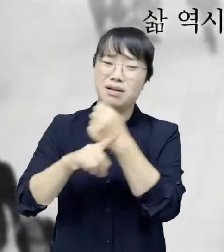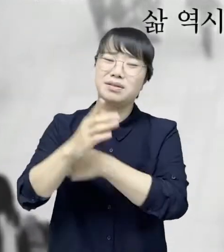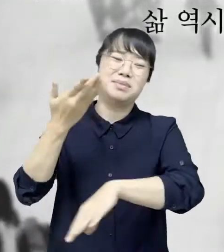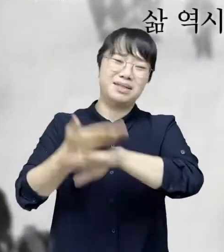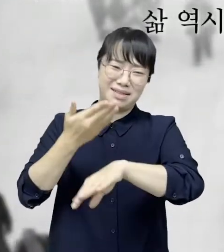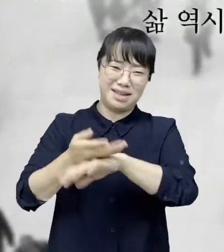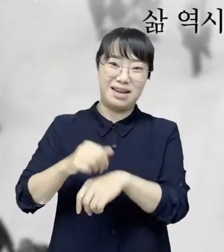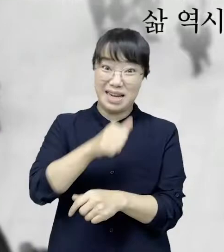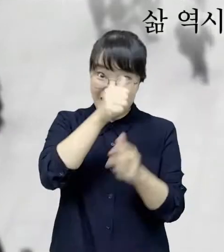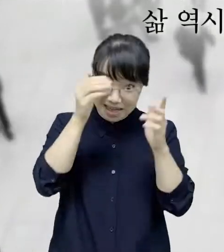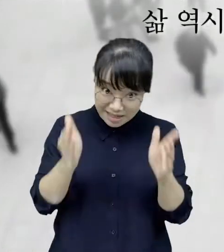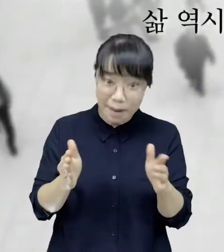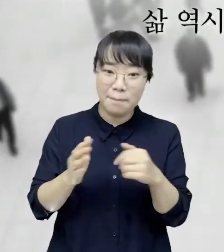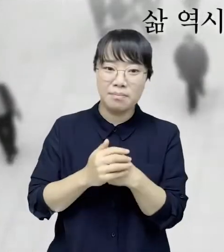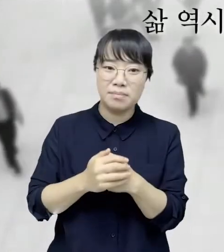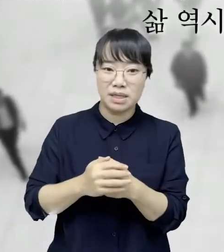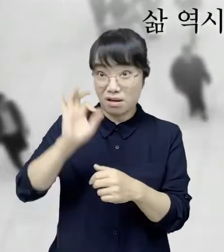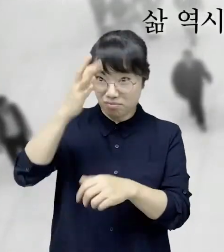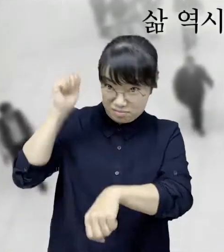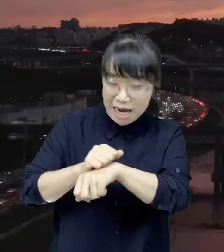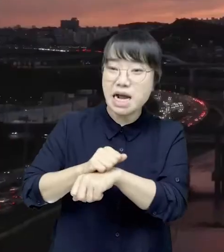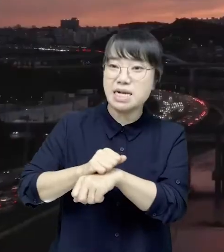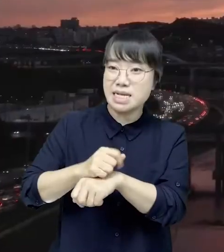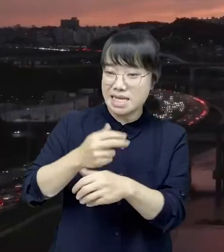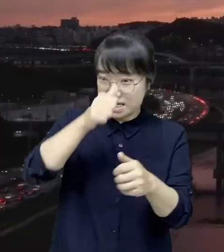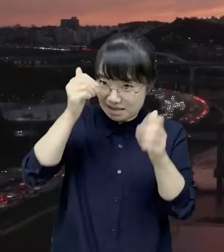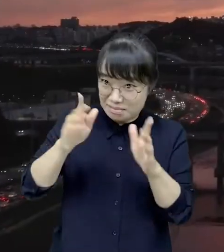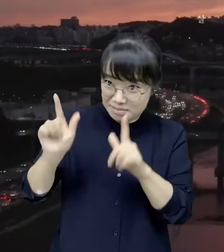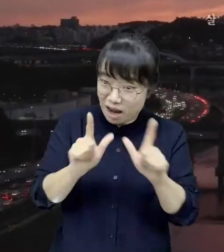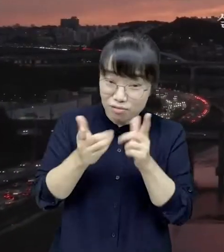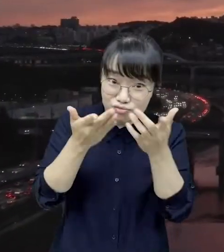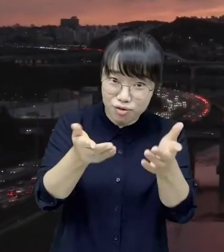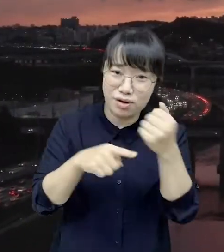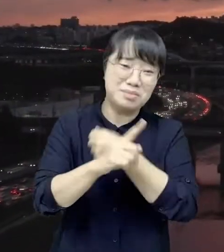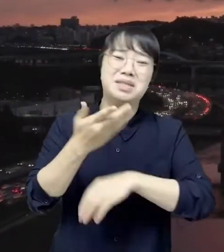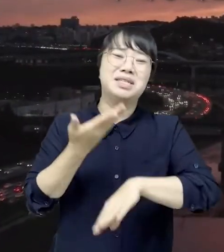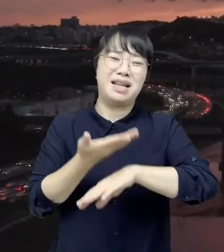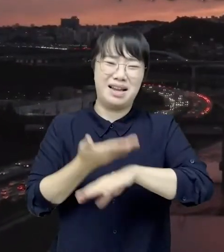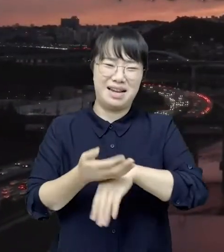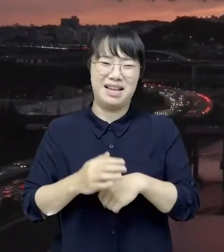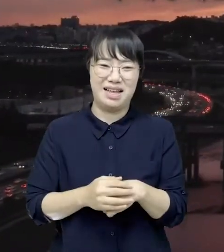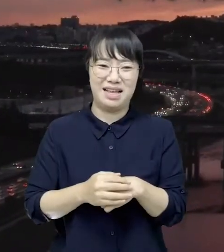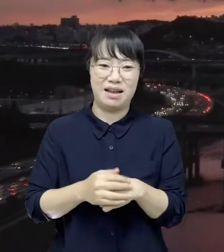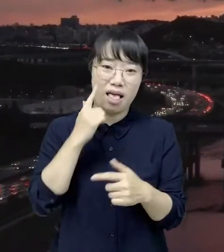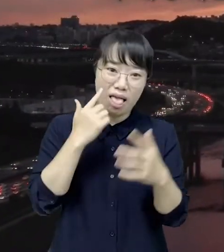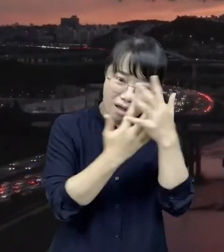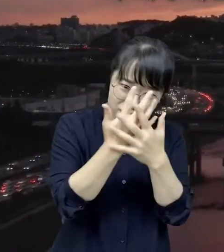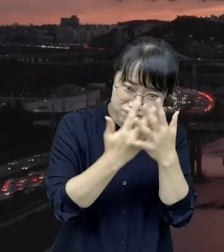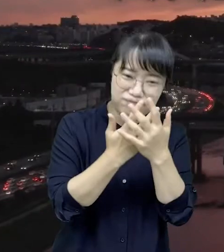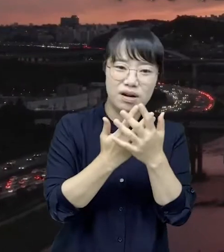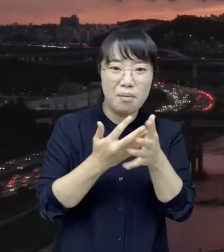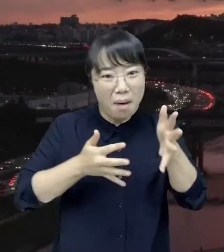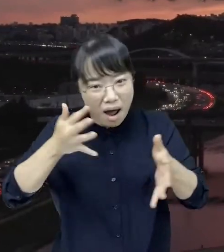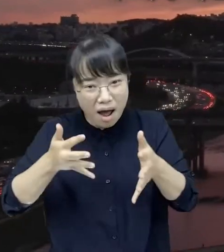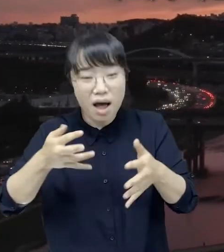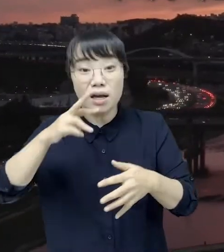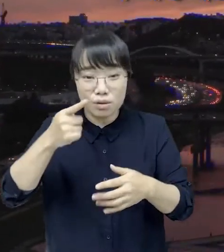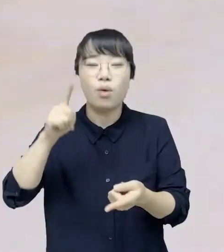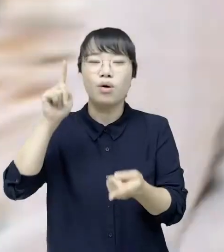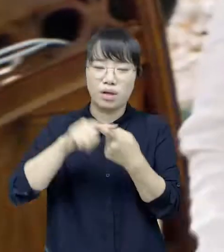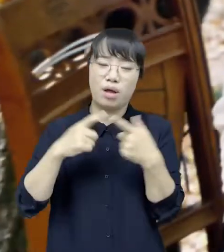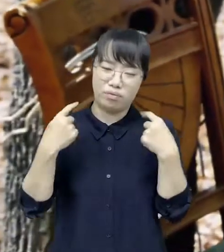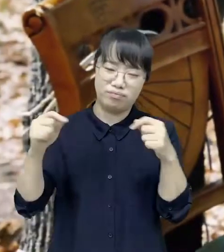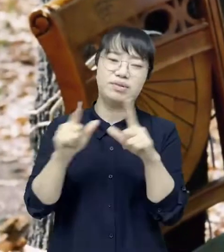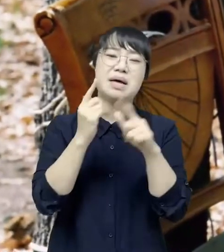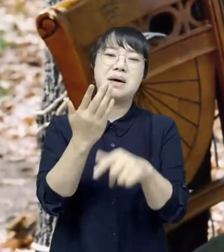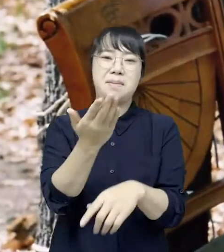것이 아니듯 삶 역시 유능함에 대한 보상이 아니다. 이 세상에는 불완전하고 모호한 그 상태 그대로 살아남을 공간이